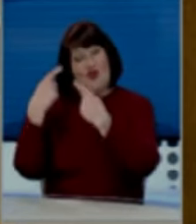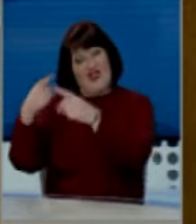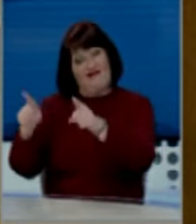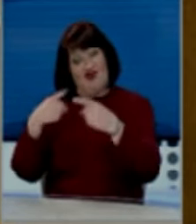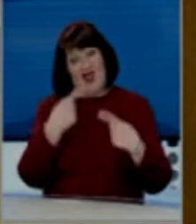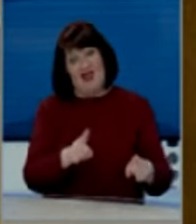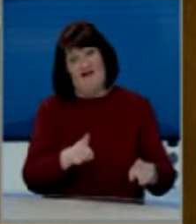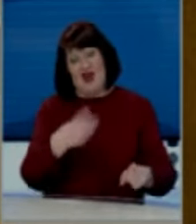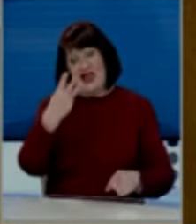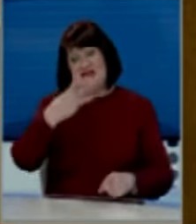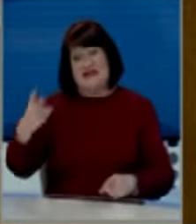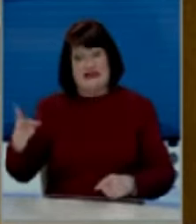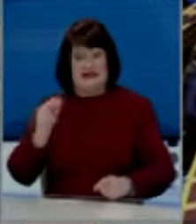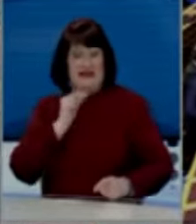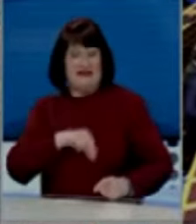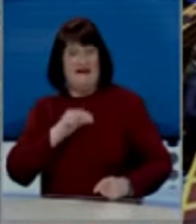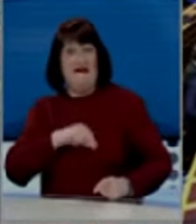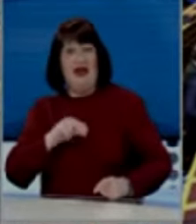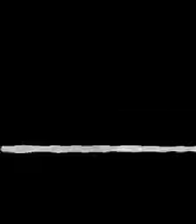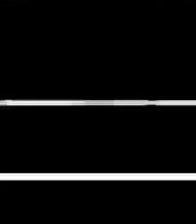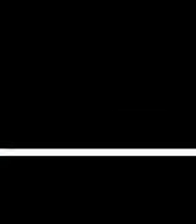σας.